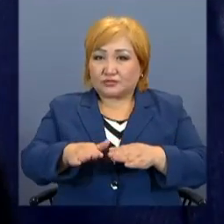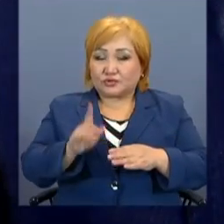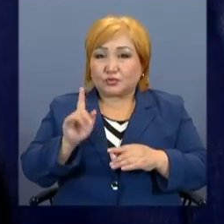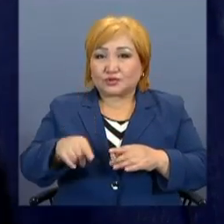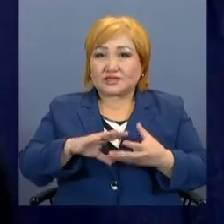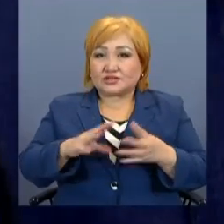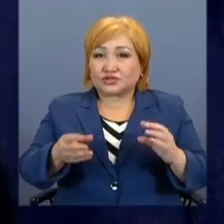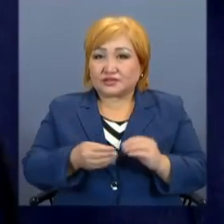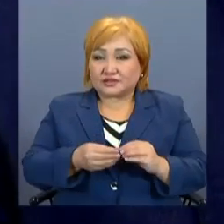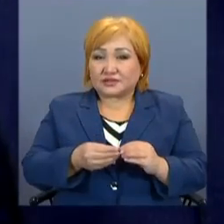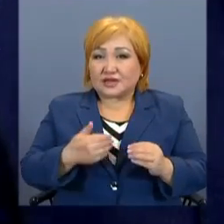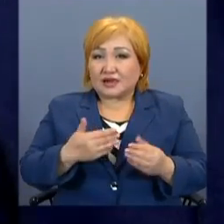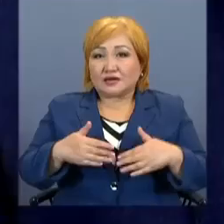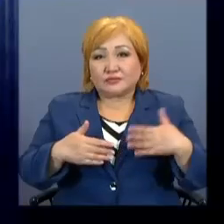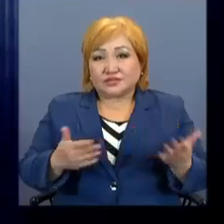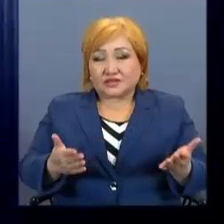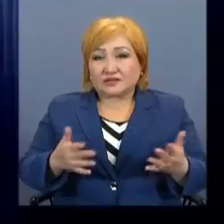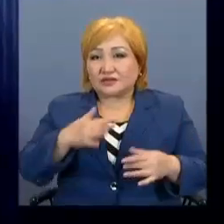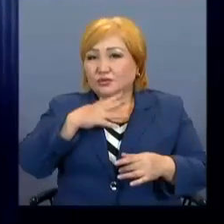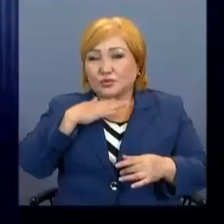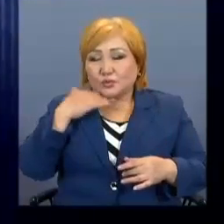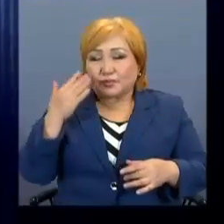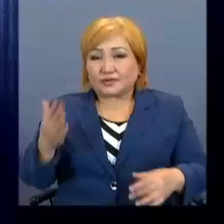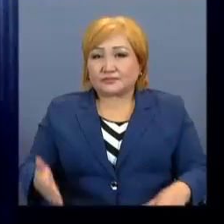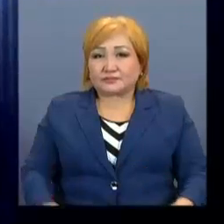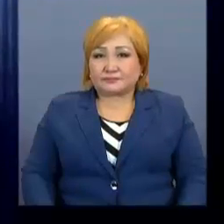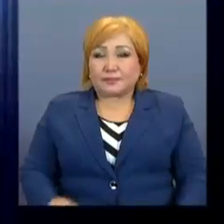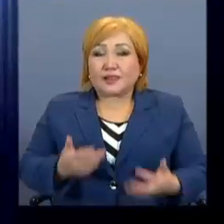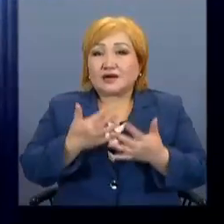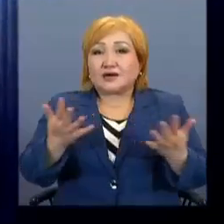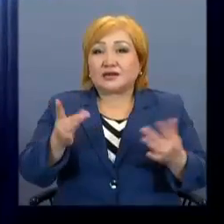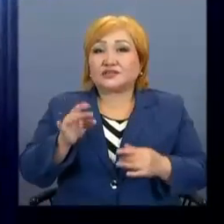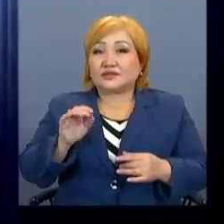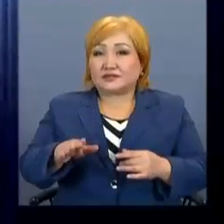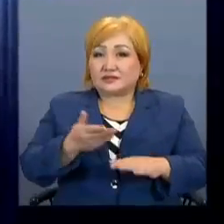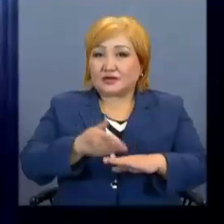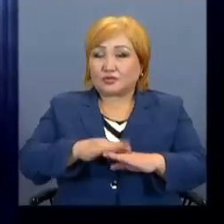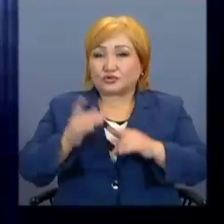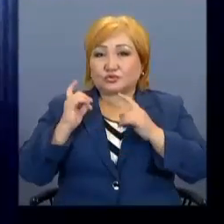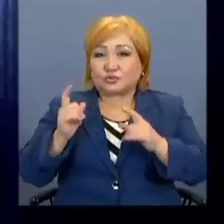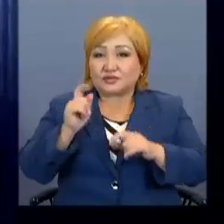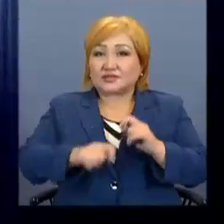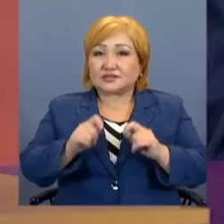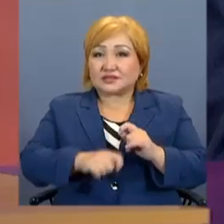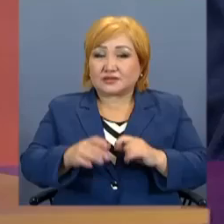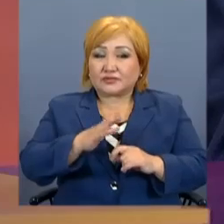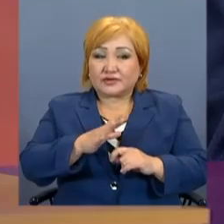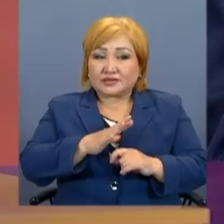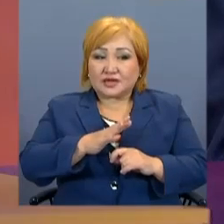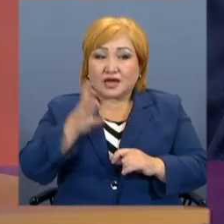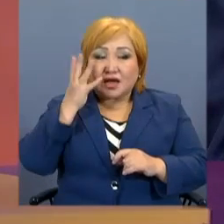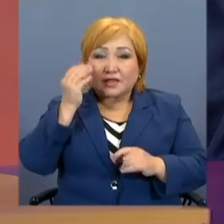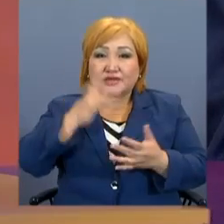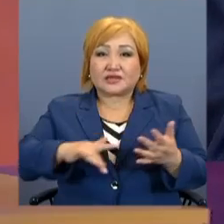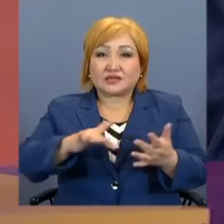нәтижелері біз жақтан көп. Жылына қанша рет осында тексеріс болады? Ауыр жүк көліктерін қанша уақыт тексересіз? Бізде енді Алматы қаласы бойынша көліктік